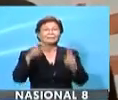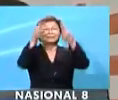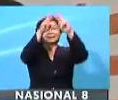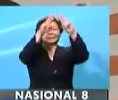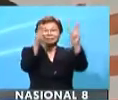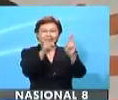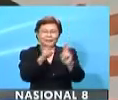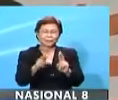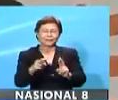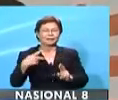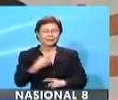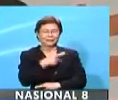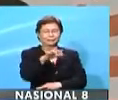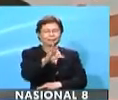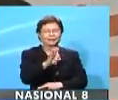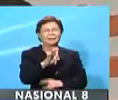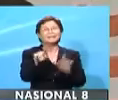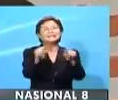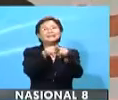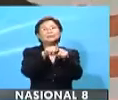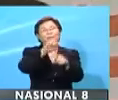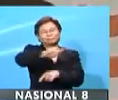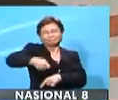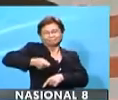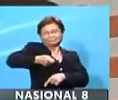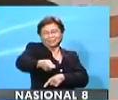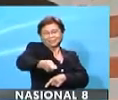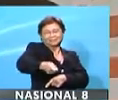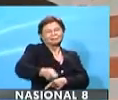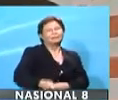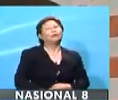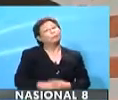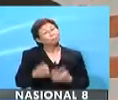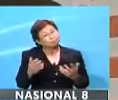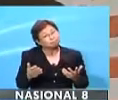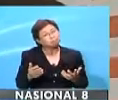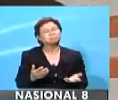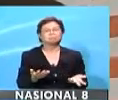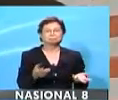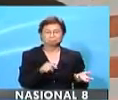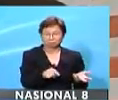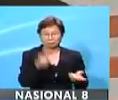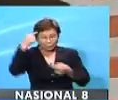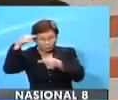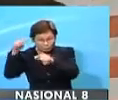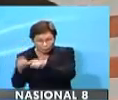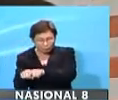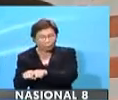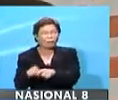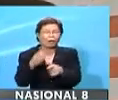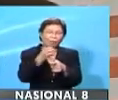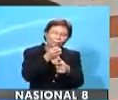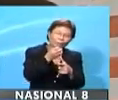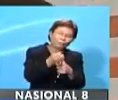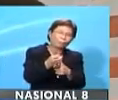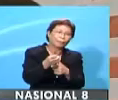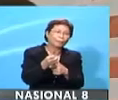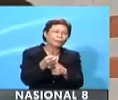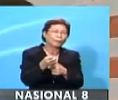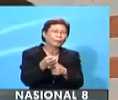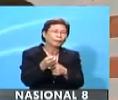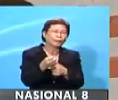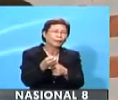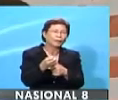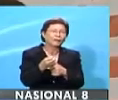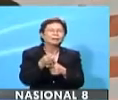berbentuk keris. Okay. Ini dipersetujui ataupun diambil daripada kata sepakat